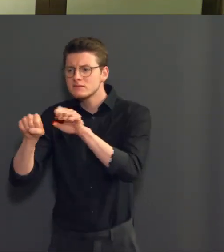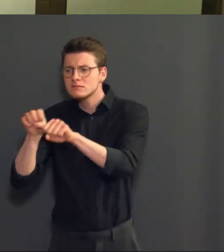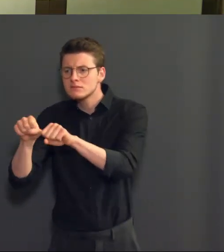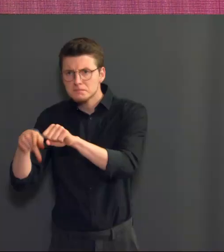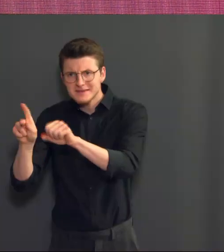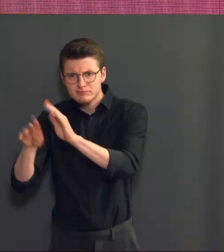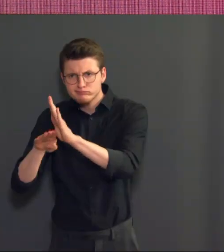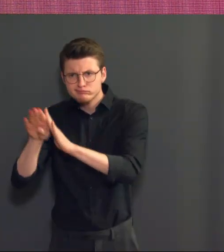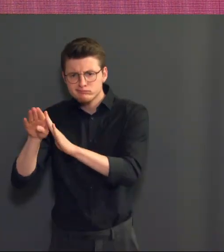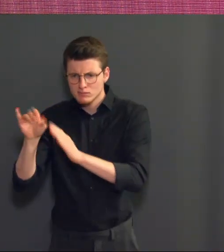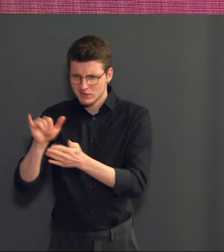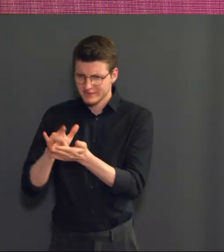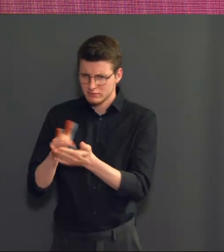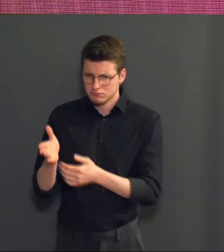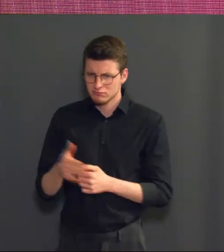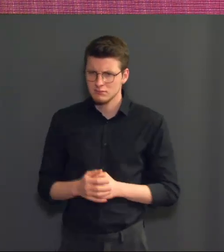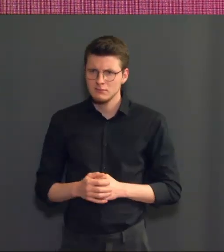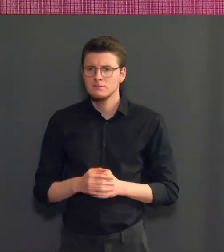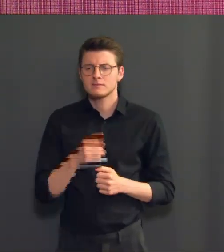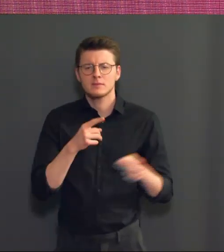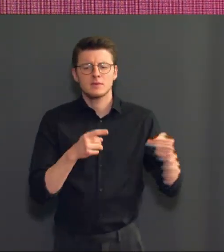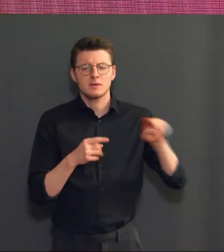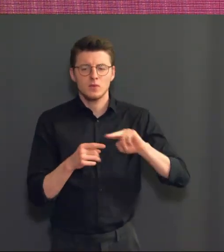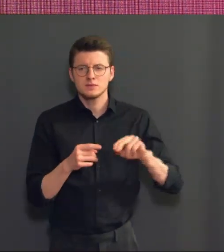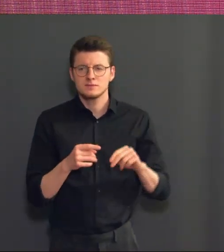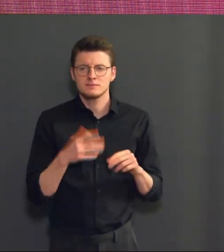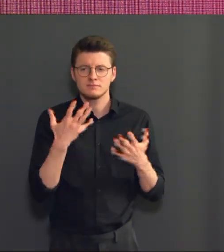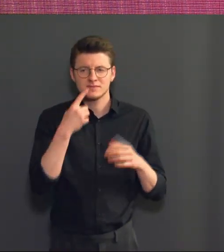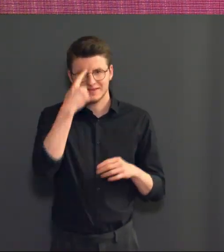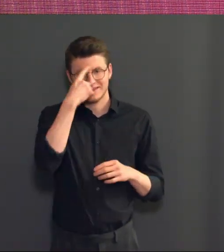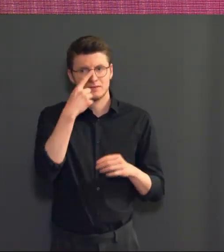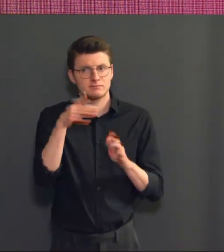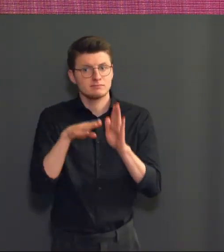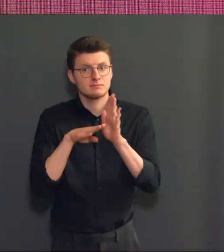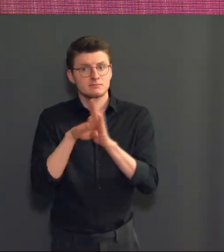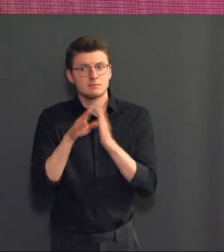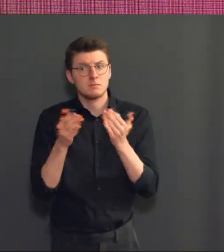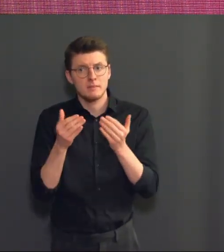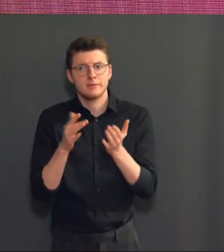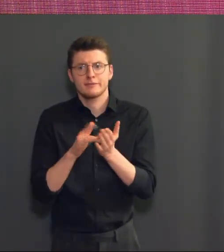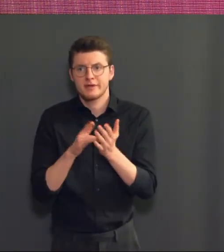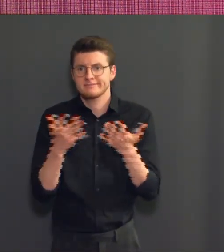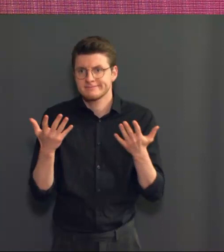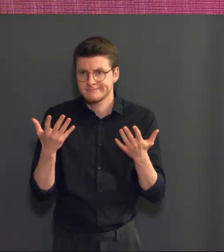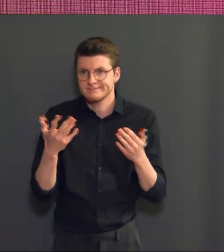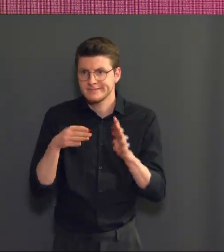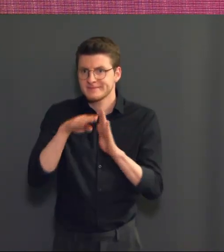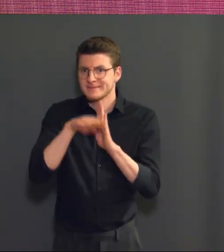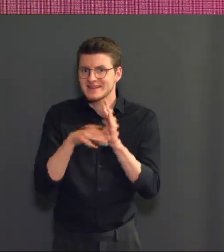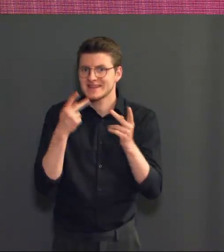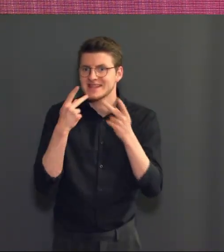Wel, we denken dat die stijging enerzijds te maken heeft met het feit dat er duidelijk minder getest wordt in deze